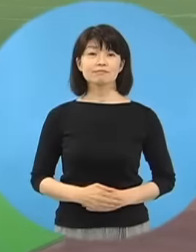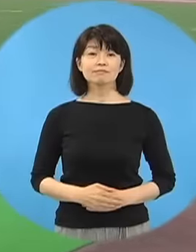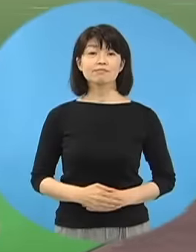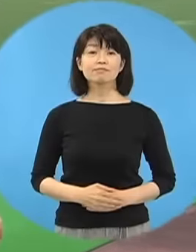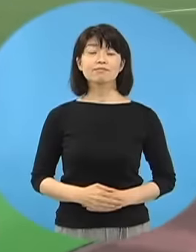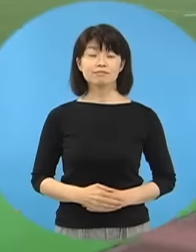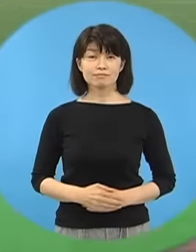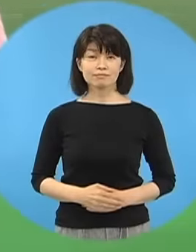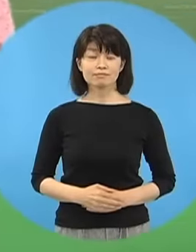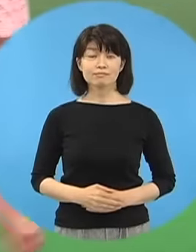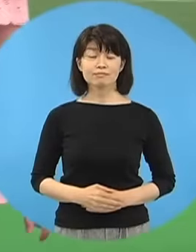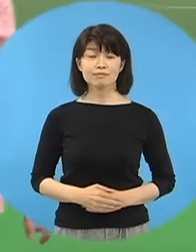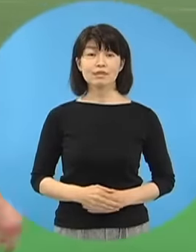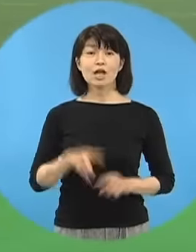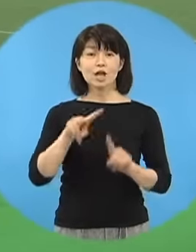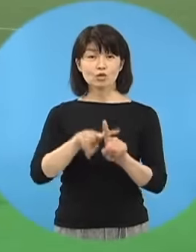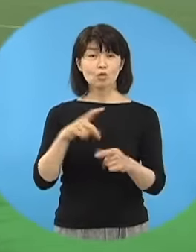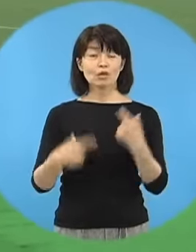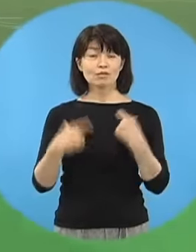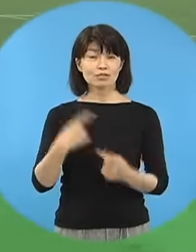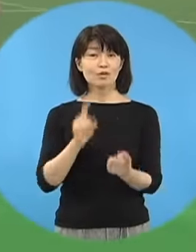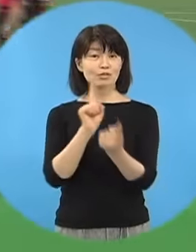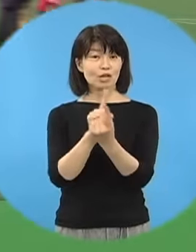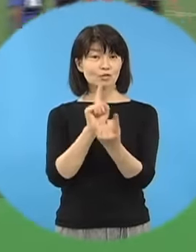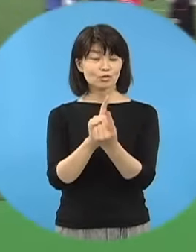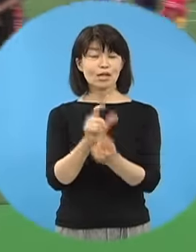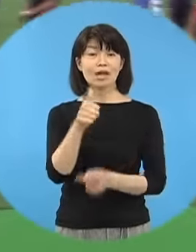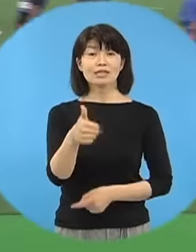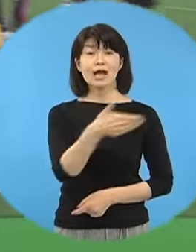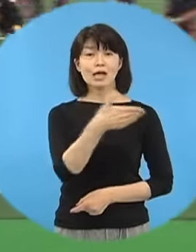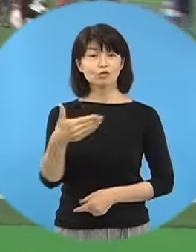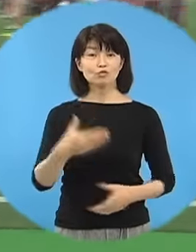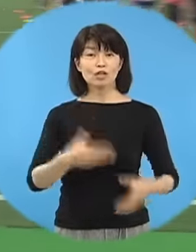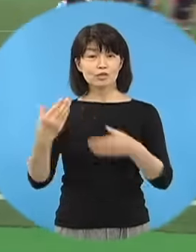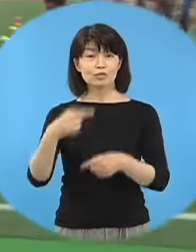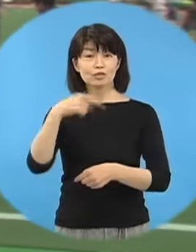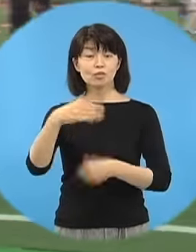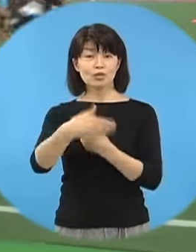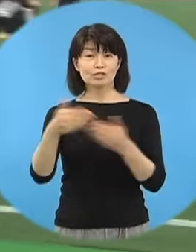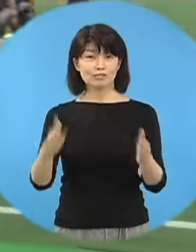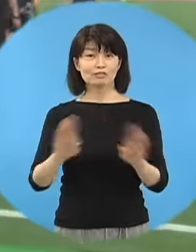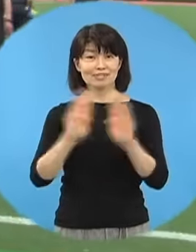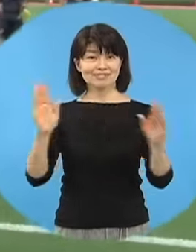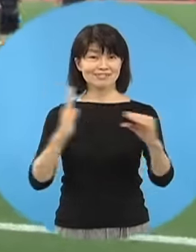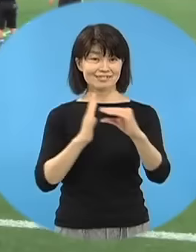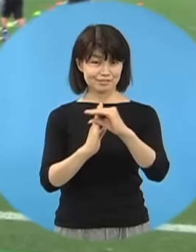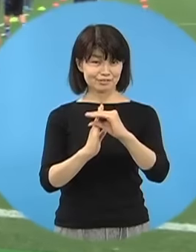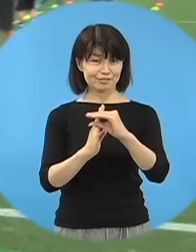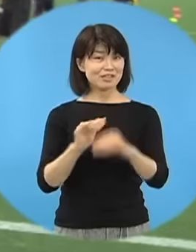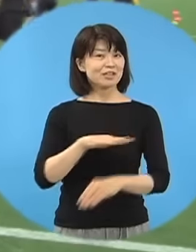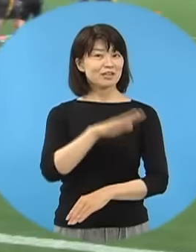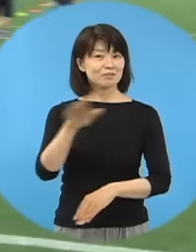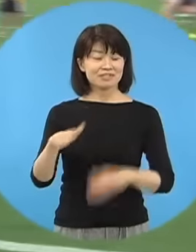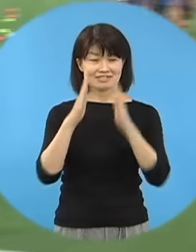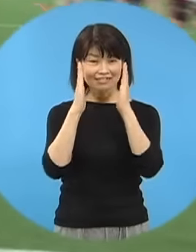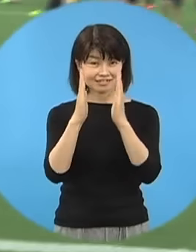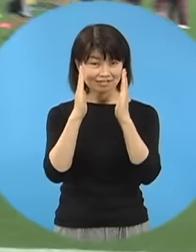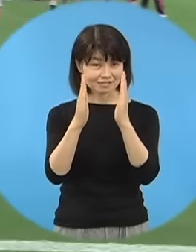たこちらでは小学生を対象としたタグラグビー教室が行われています皆さんとっても真剣